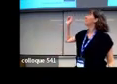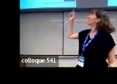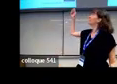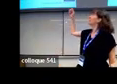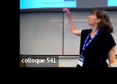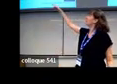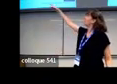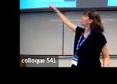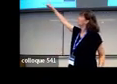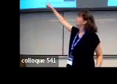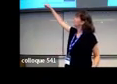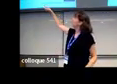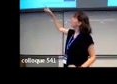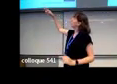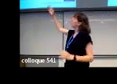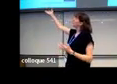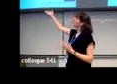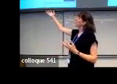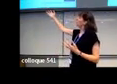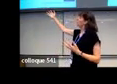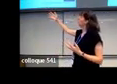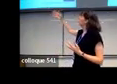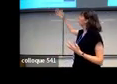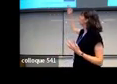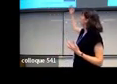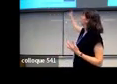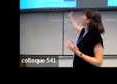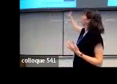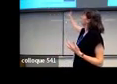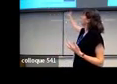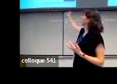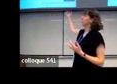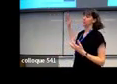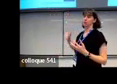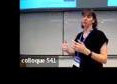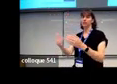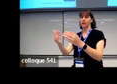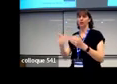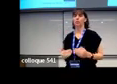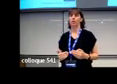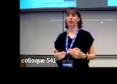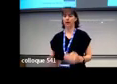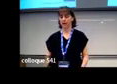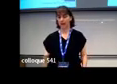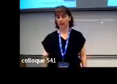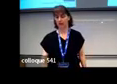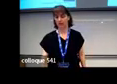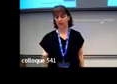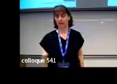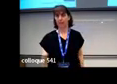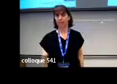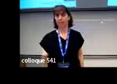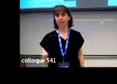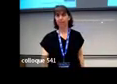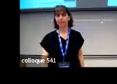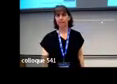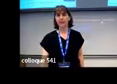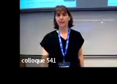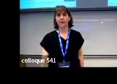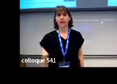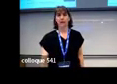Là, mes petites capsules où j'explique des choses. Mais là, on a fini du sous-titrage, on a fait de la transcription aussi, si quelqu'un aime mieux le faire lire par un lecteur d'écran.